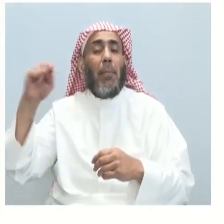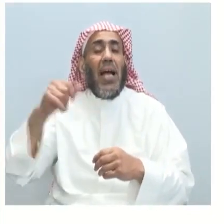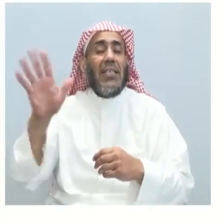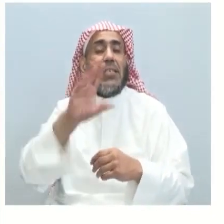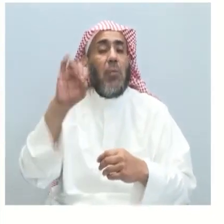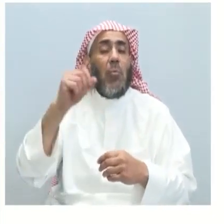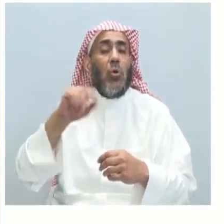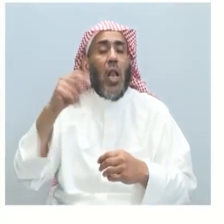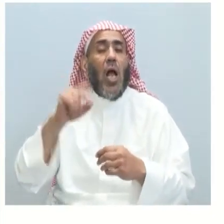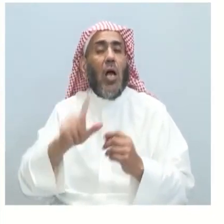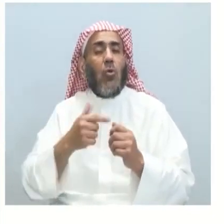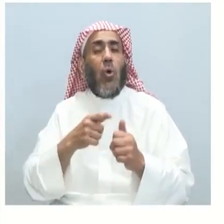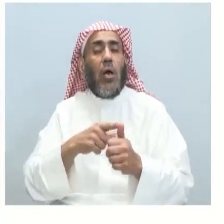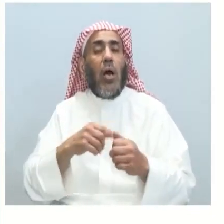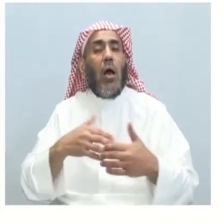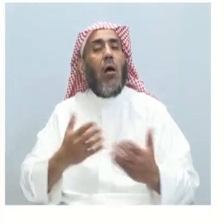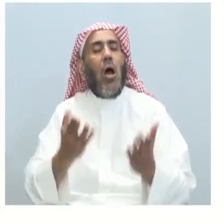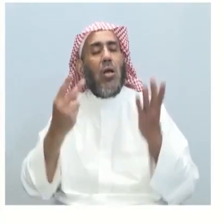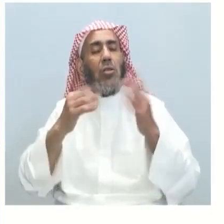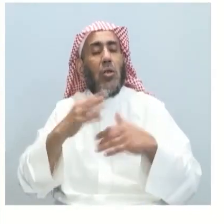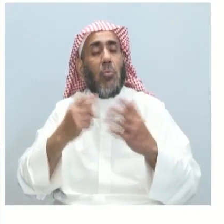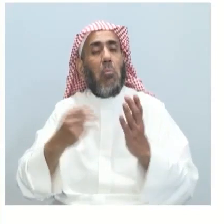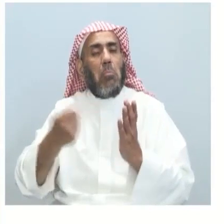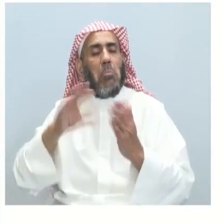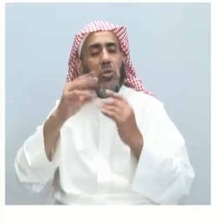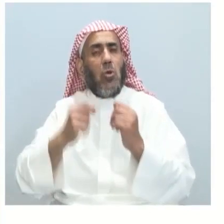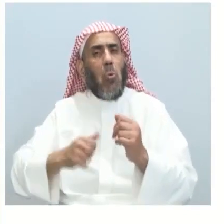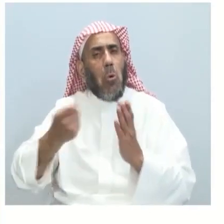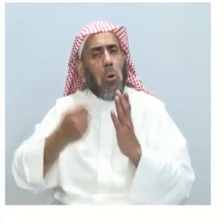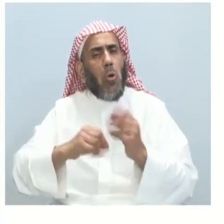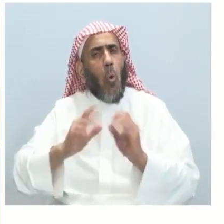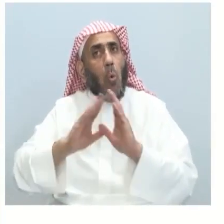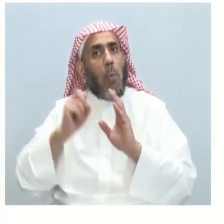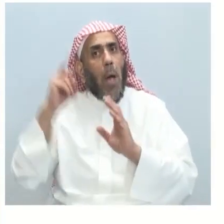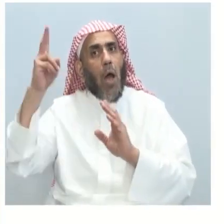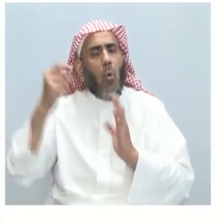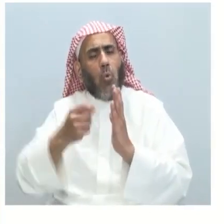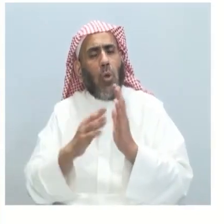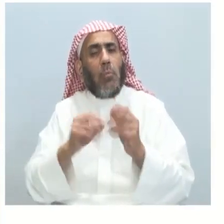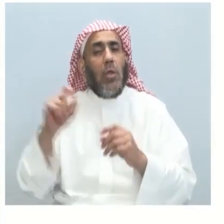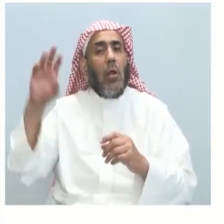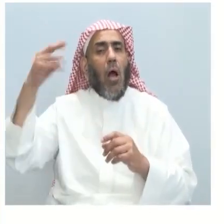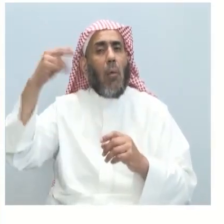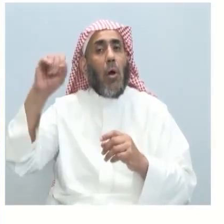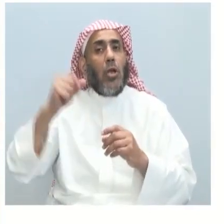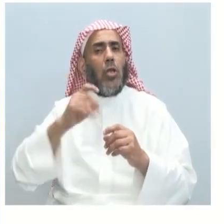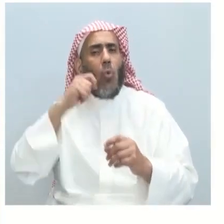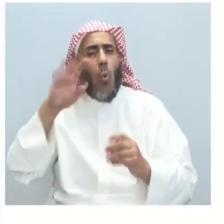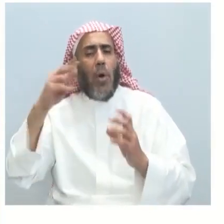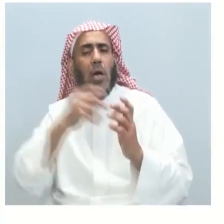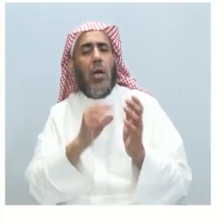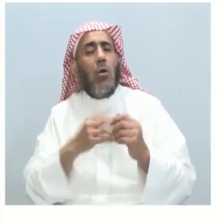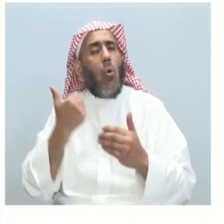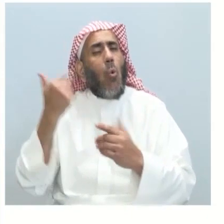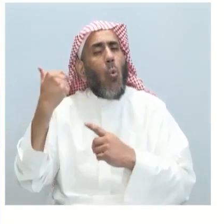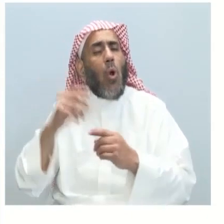عباس محمود العقاد هو اديب مصري وكاتب وبارع له كتب كثيره من ضمنها مثلا عبقريه عمر او ب